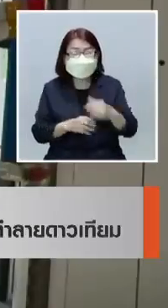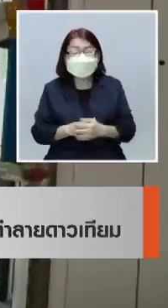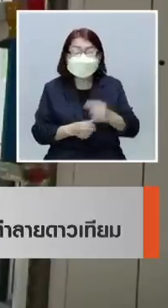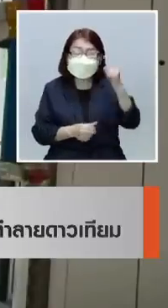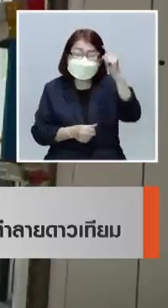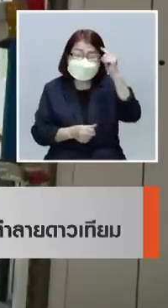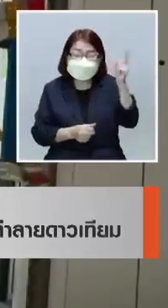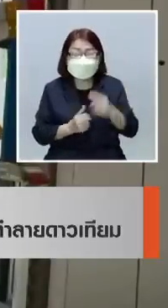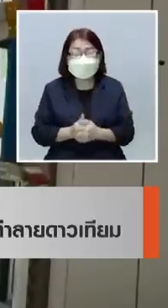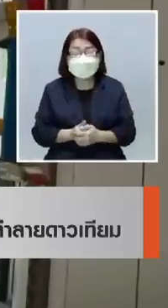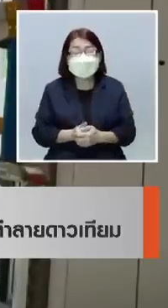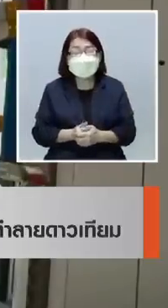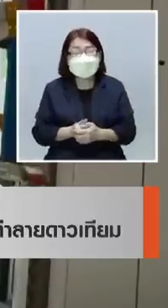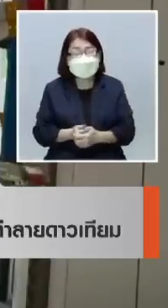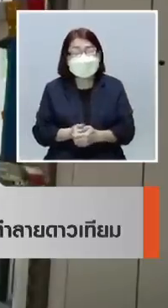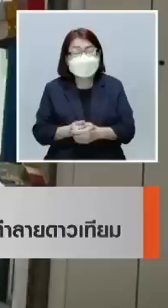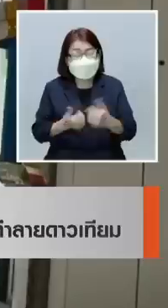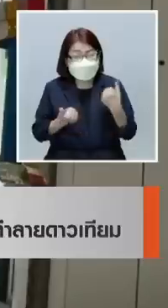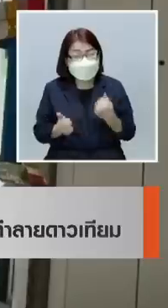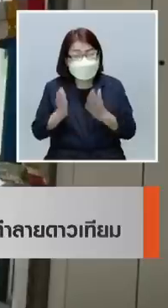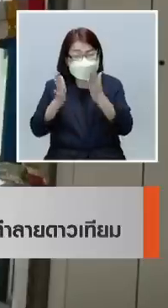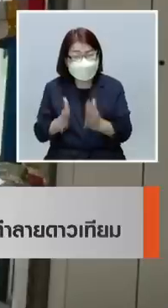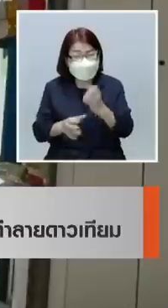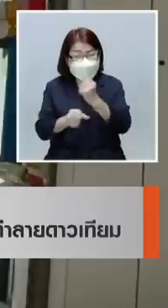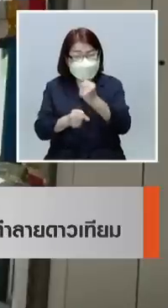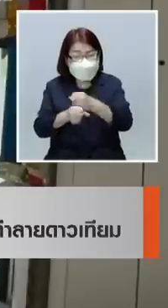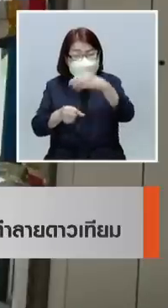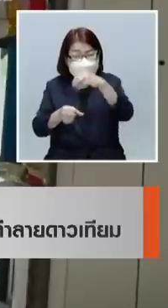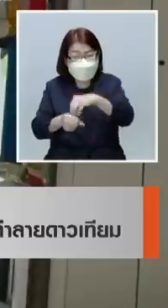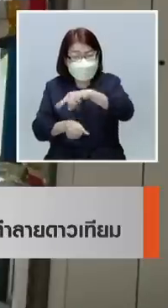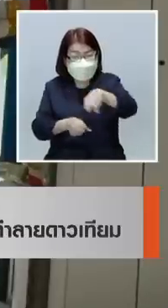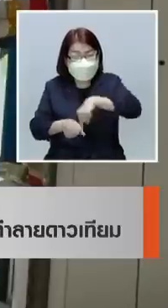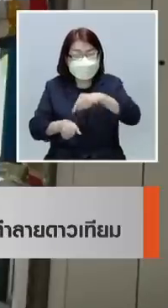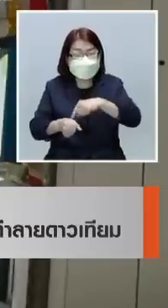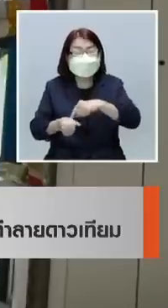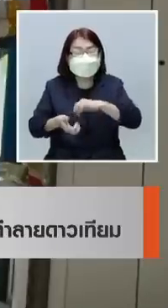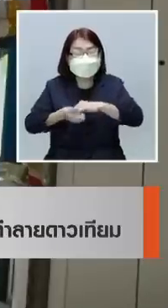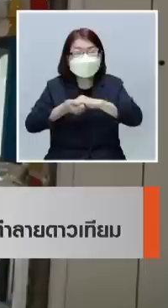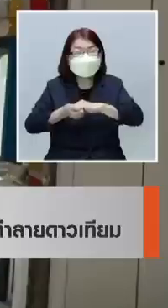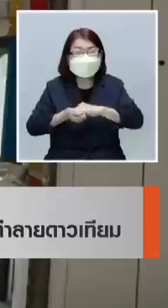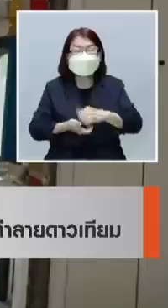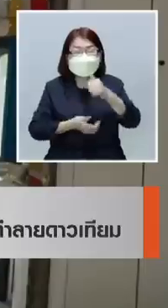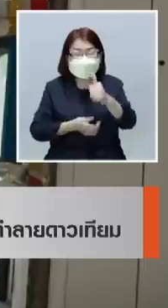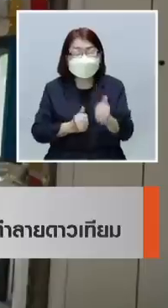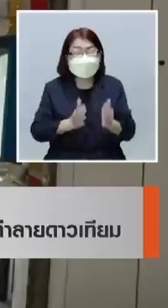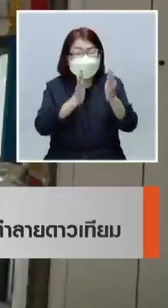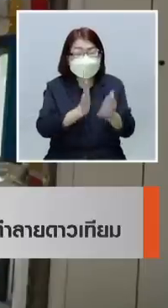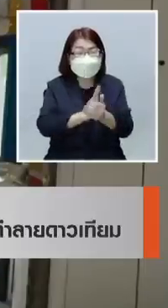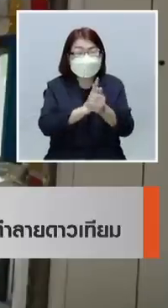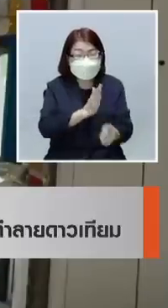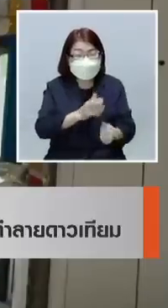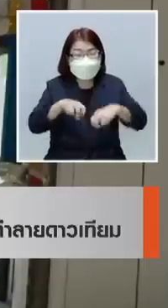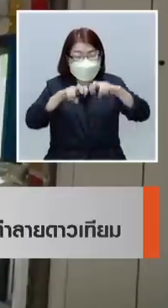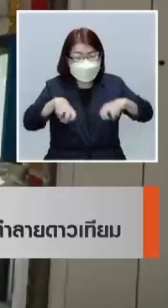ทำให้ช่วยเชื่อมสายใยลูกเรือบนสถานีอวกาศได้มากที่สุดครั้งหนึ่งเลยนะคะนักวิเคราะห์ก็เตือนค่ะว่านักบินอวก